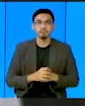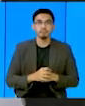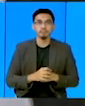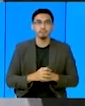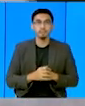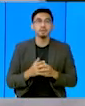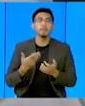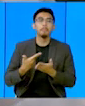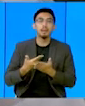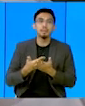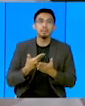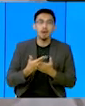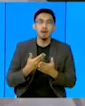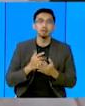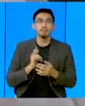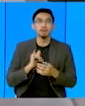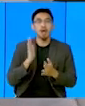mau tidur di sini